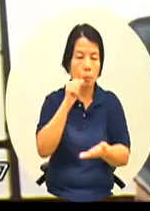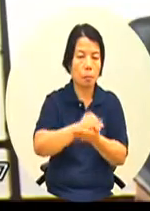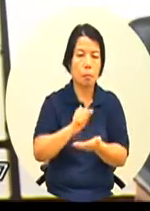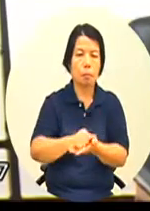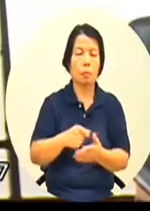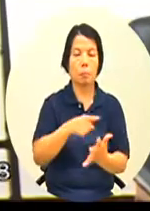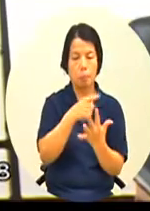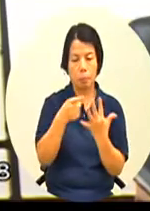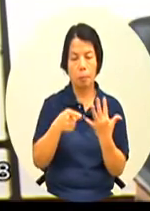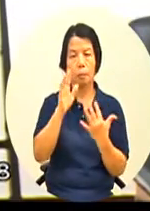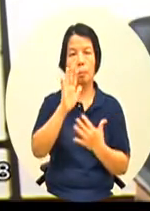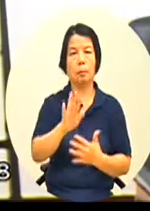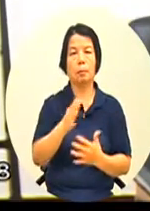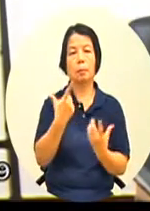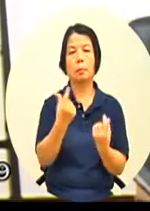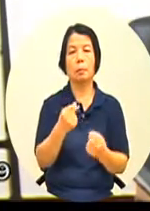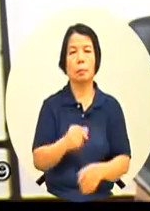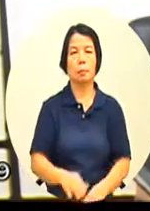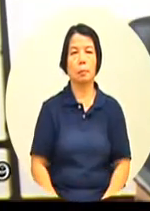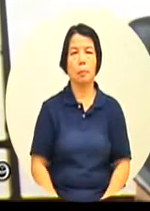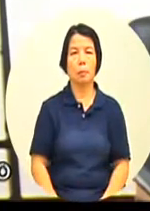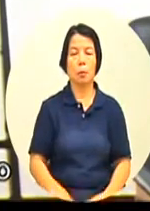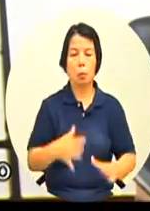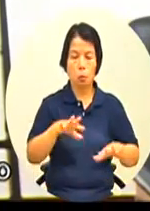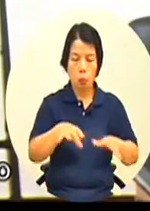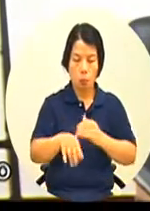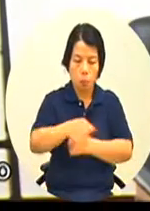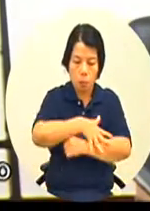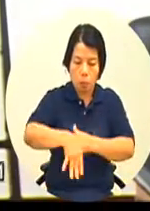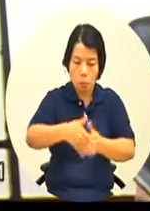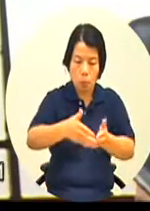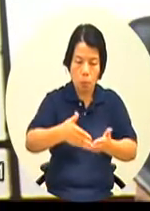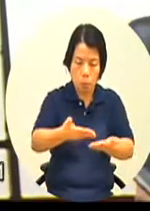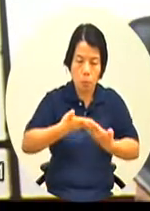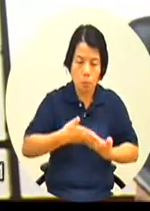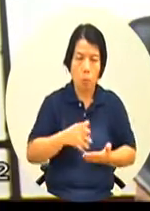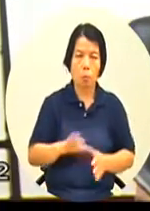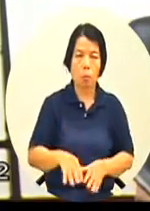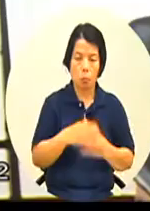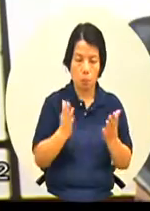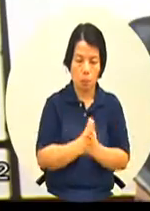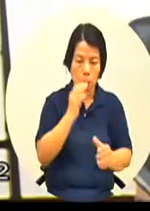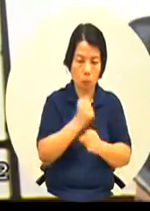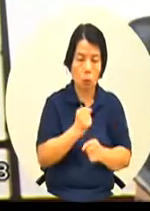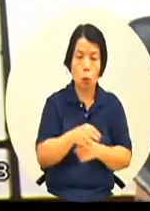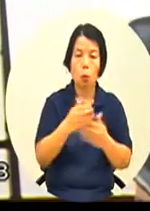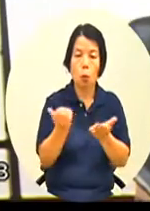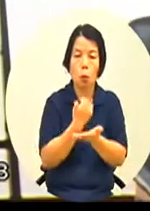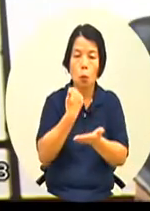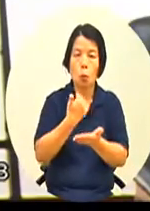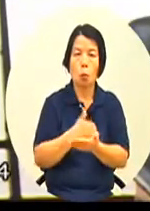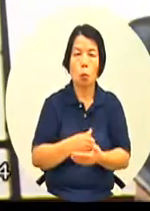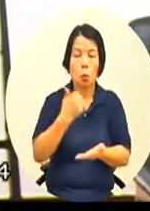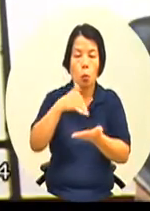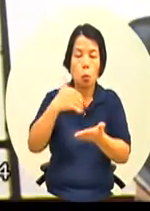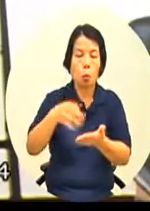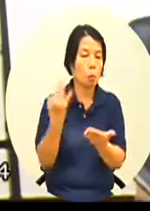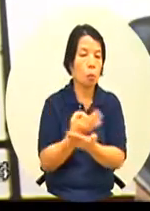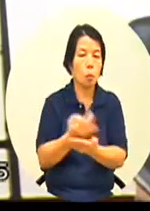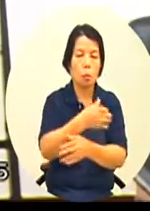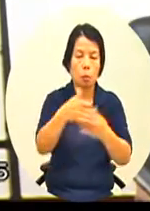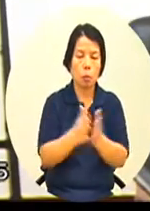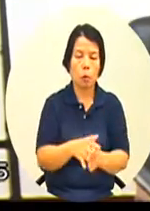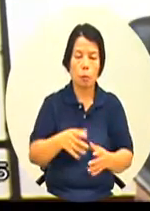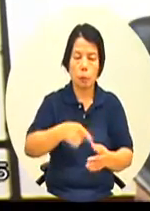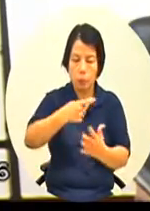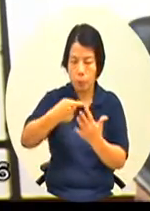啦。我局处上来有算，那有搞当然就拢做，那无搞就是向先向较慢，还是用每年